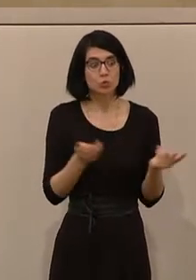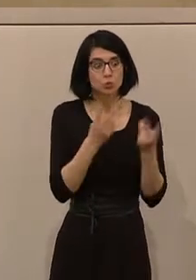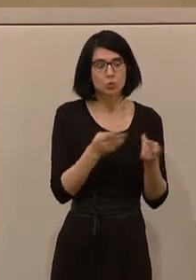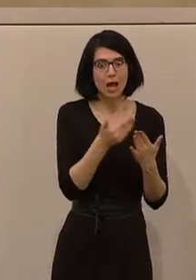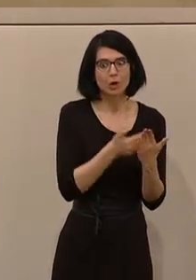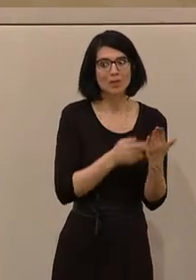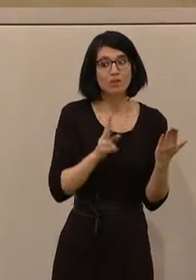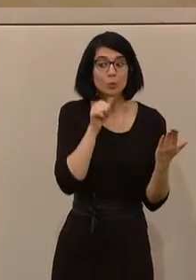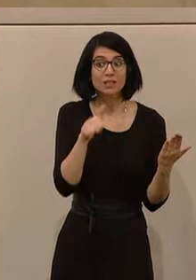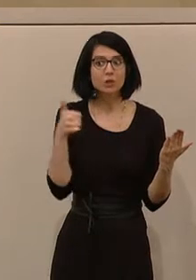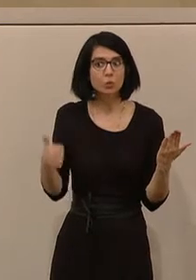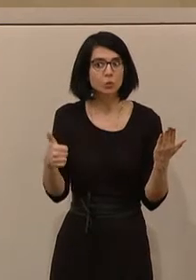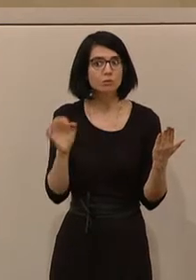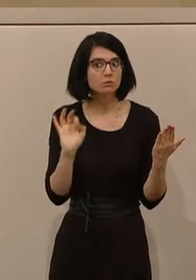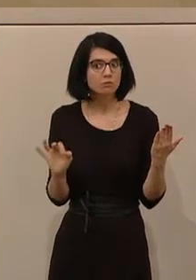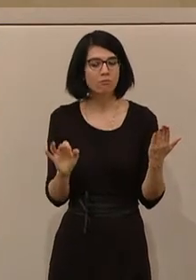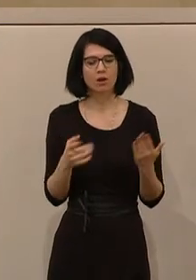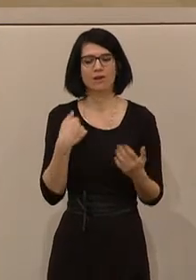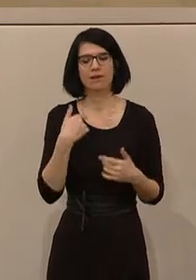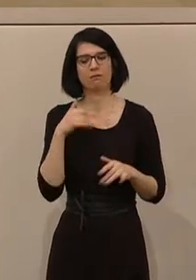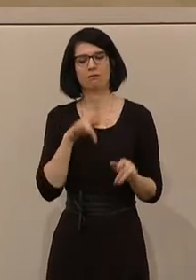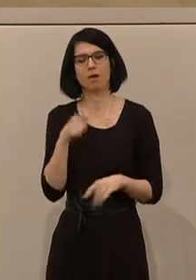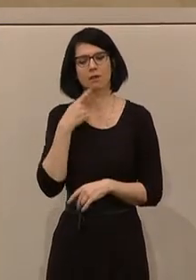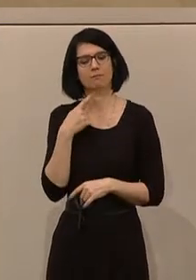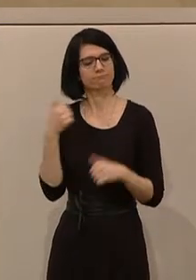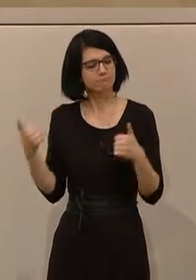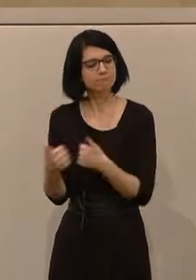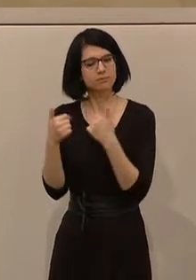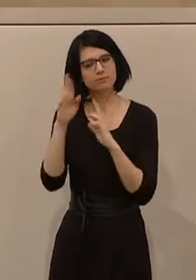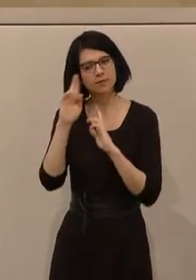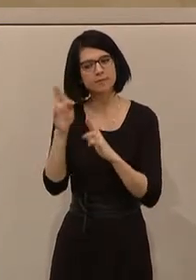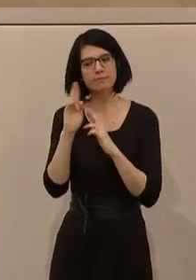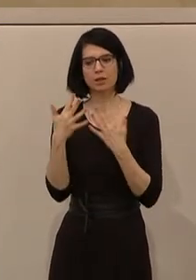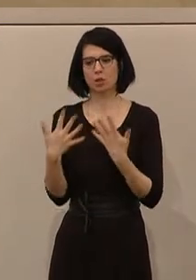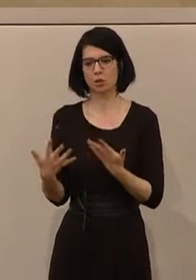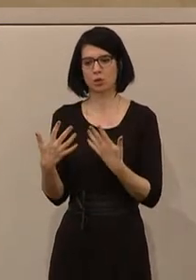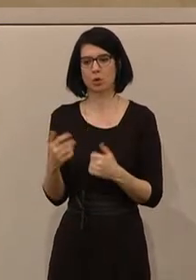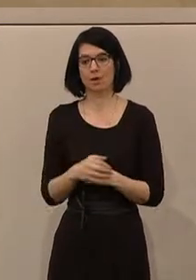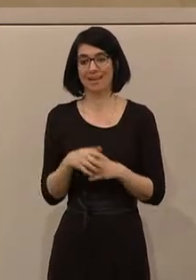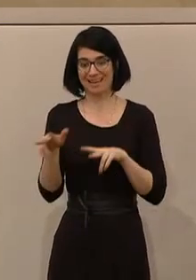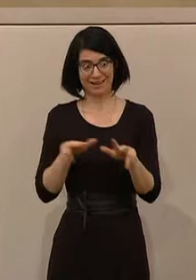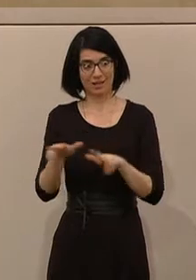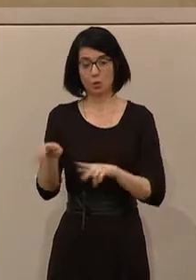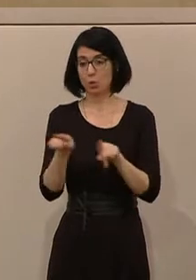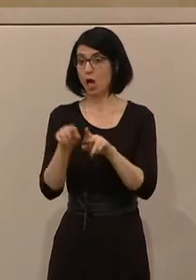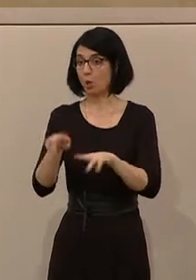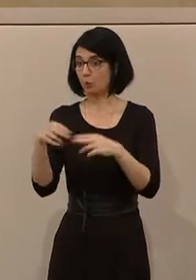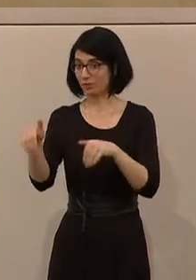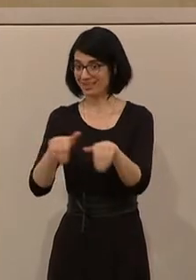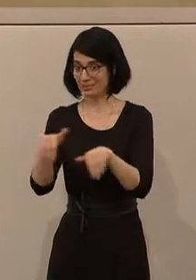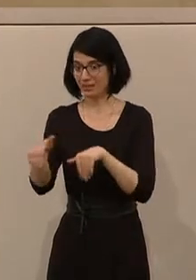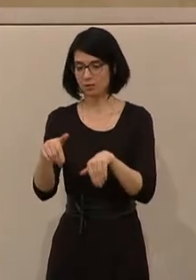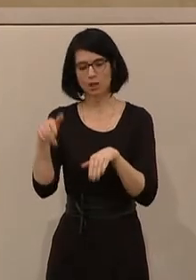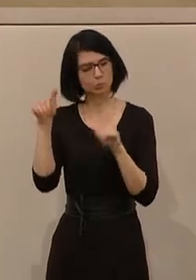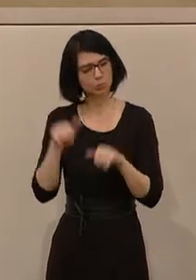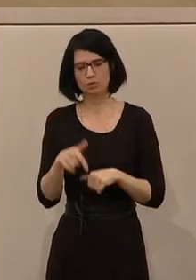es ist toll, es ist eine erfreuliche Entwicklung und es gilt wirklich Respekt und Anerkennung der Regierung und dem Bundesminister dafür